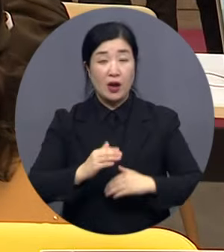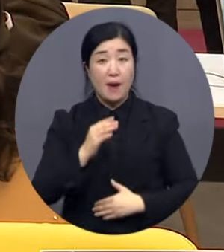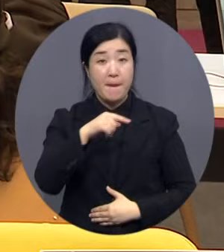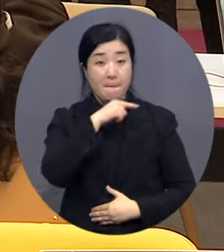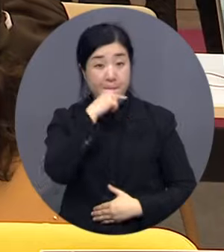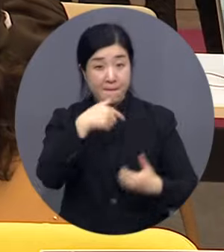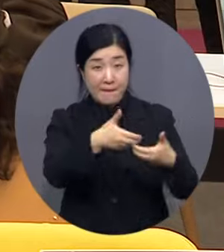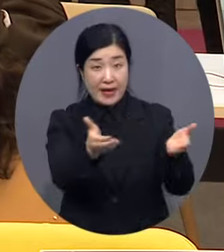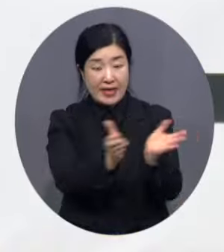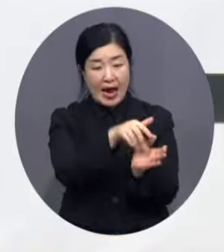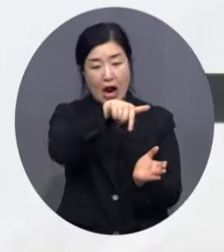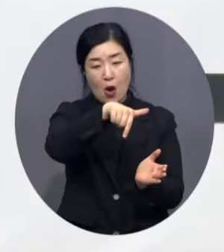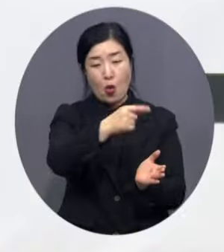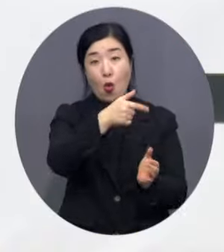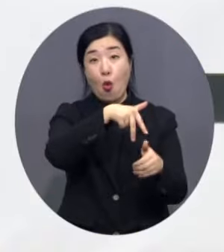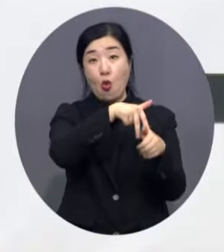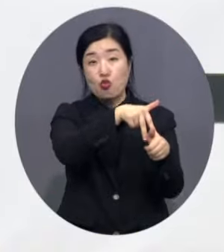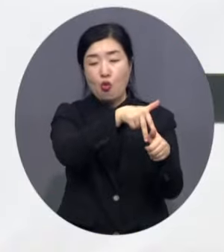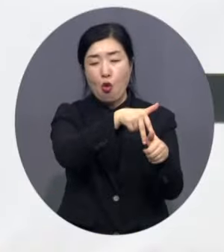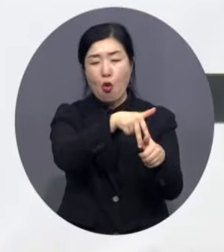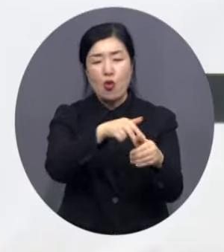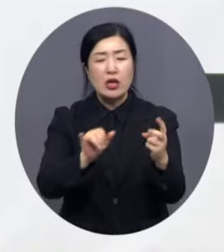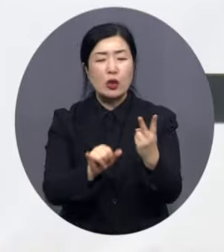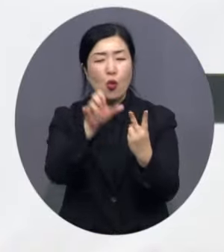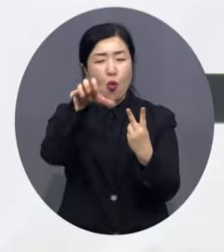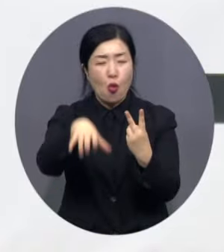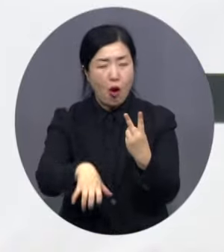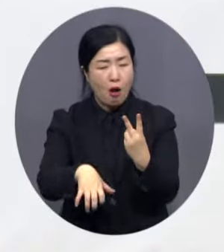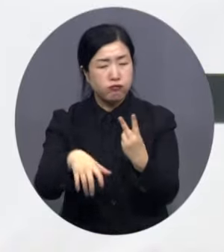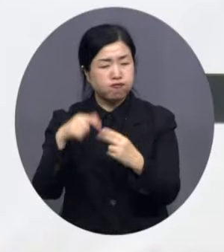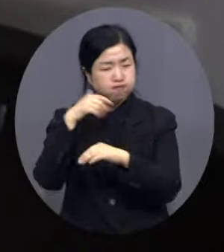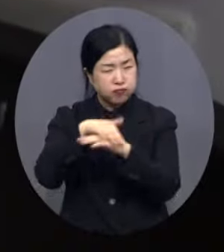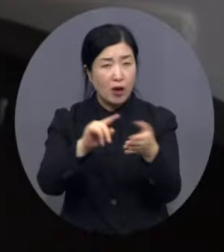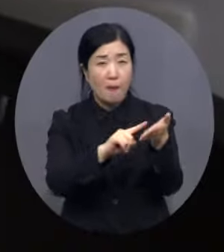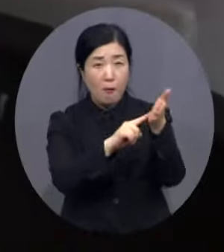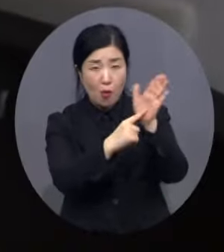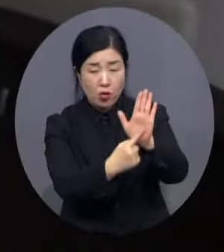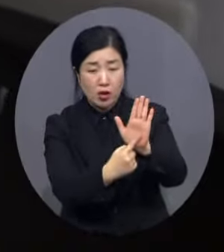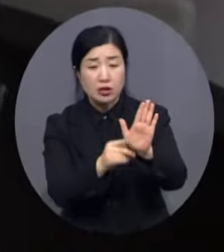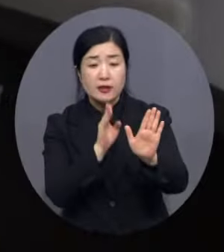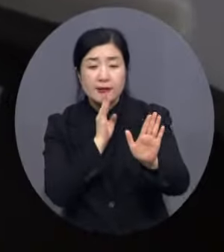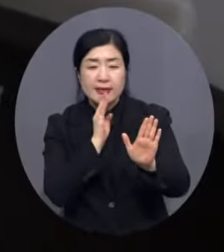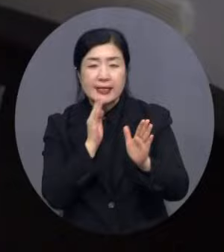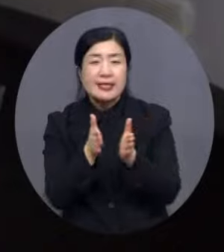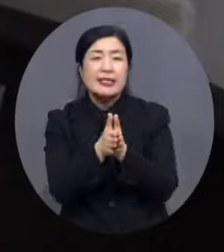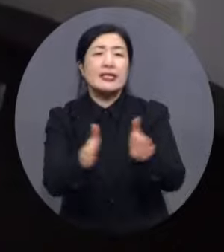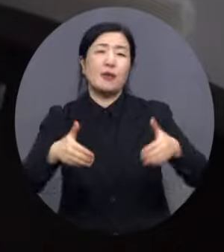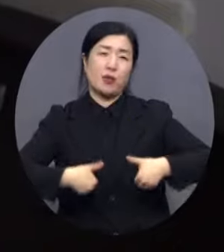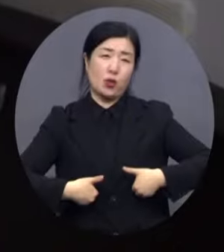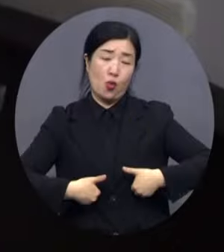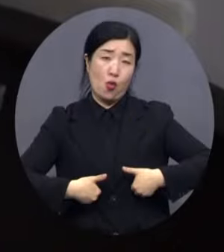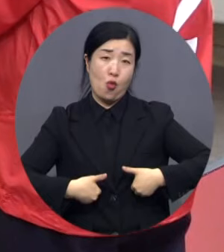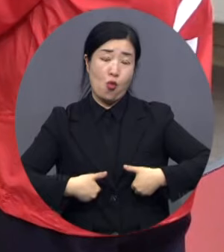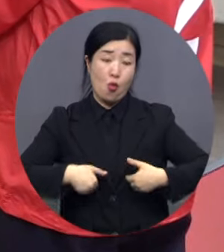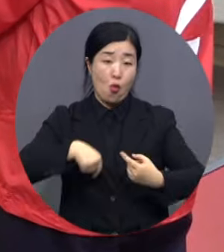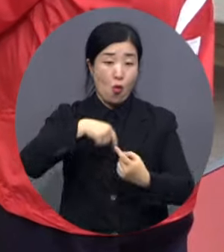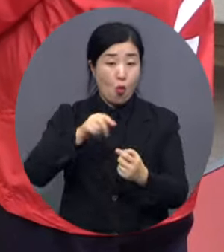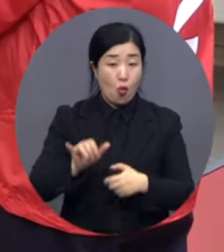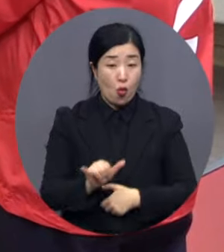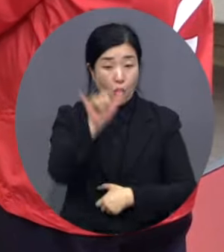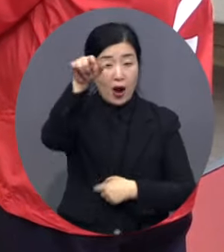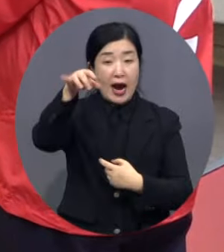고기철 후보는 정부가 제 2공항 건설을 하루 빨리 고시하고 실시 설계에 들어가야 한다며 공항 운영을 통한